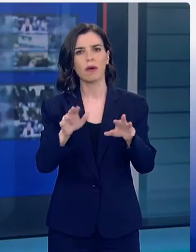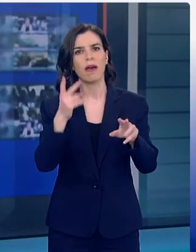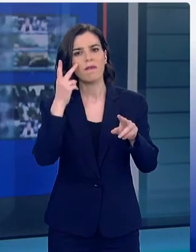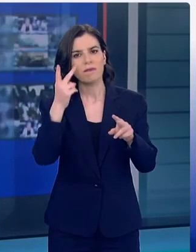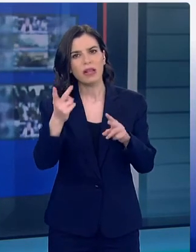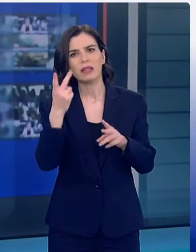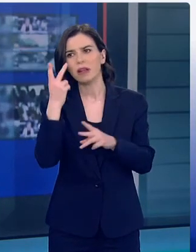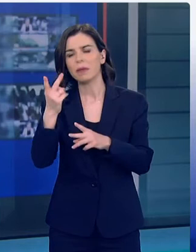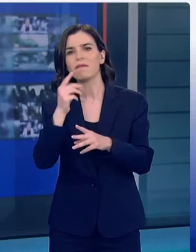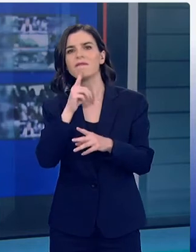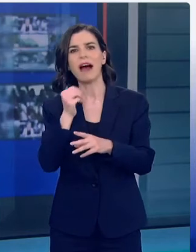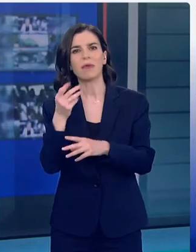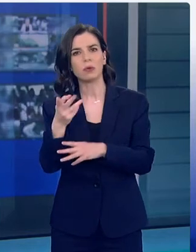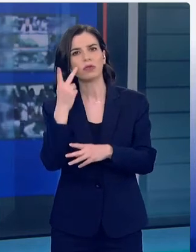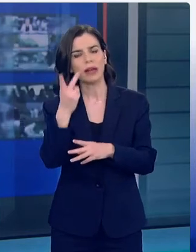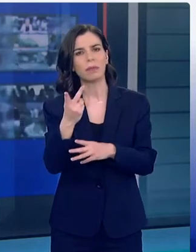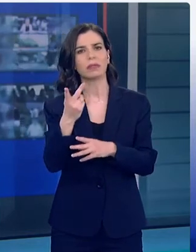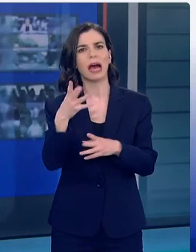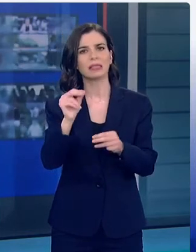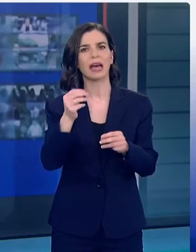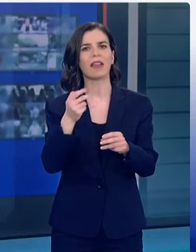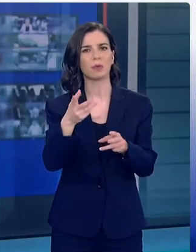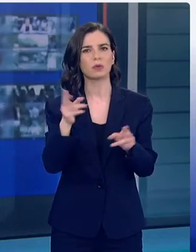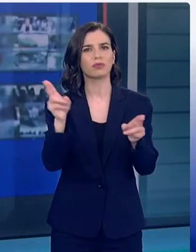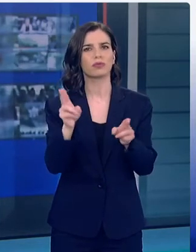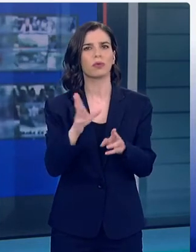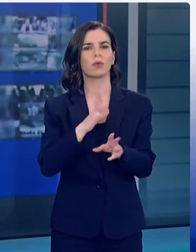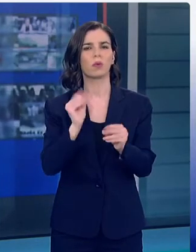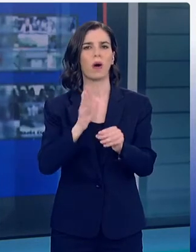το βλέπετε νομίζω και στους αριθμούς, το βλέπετε σταδιακά μειώνονται.